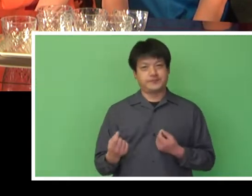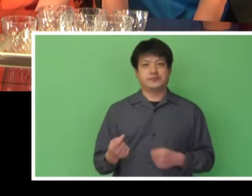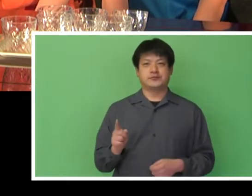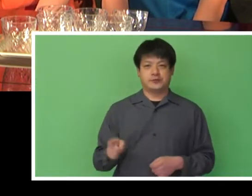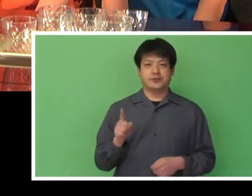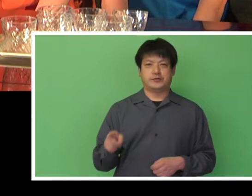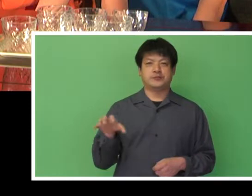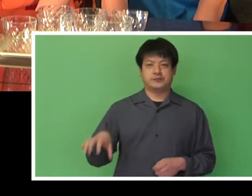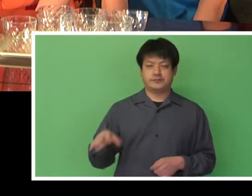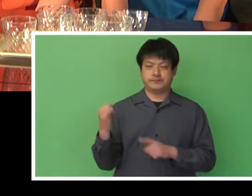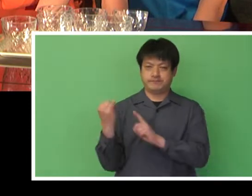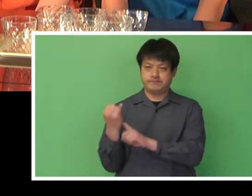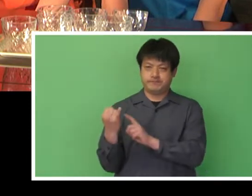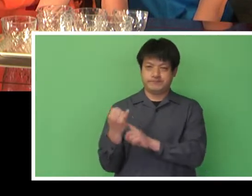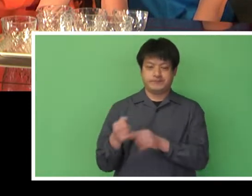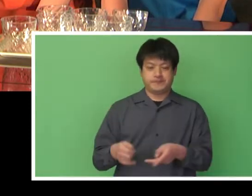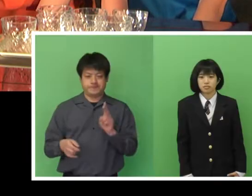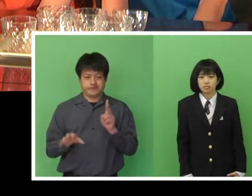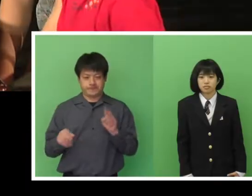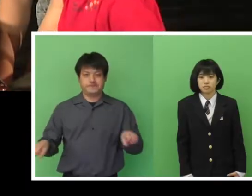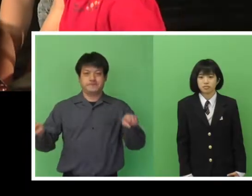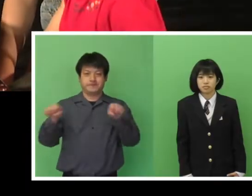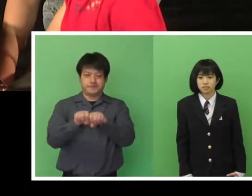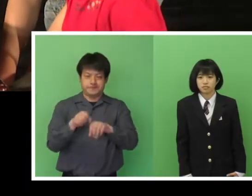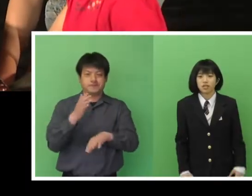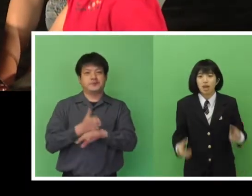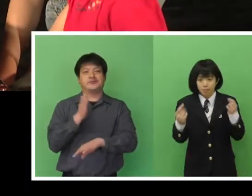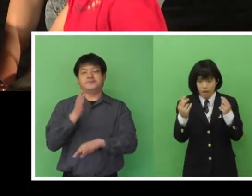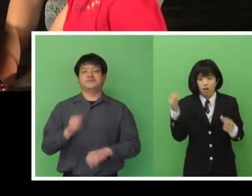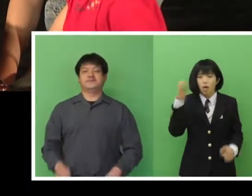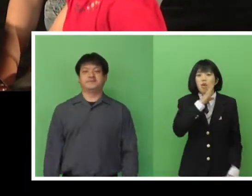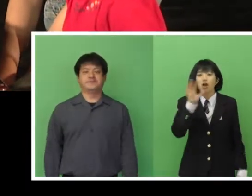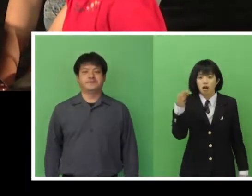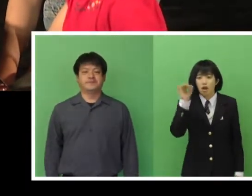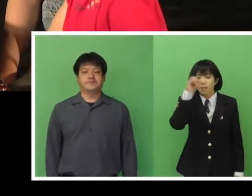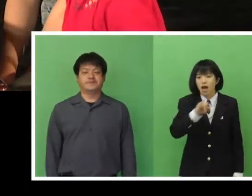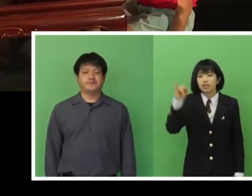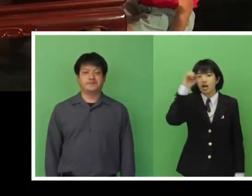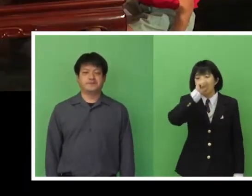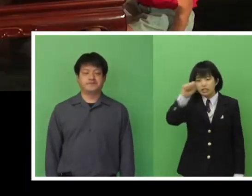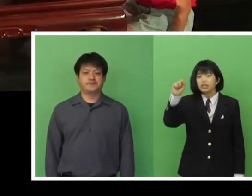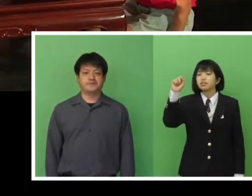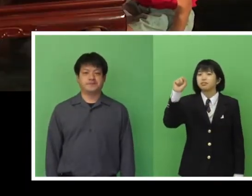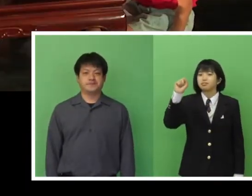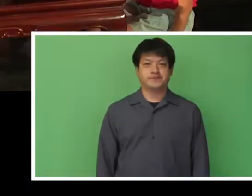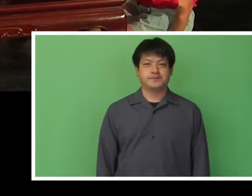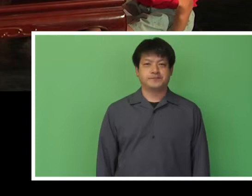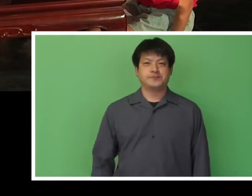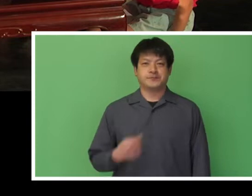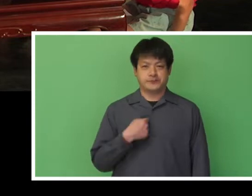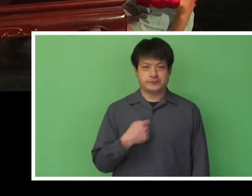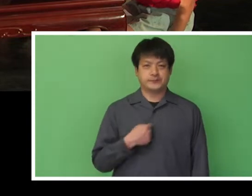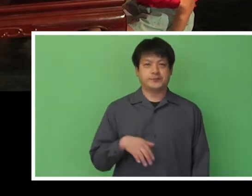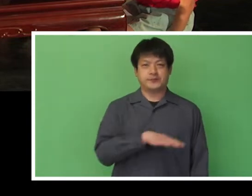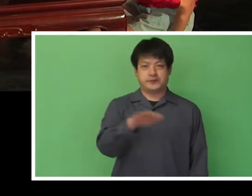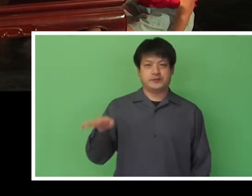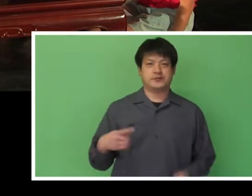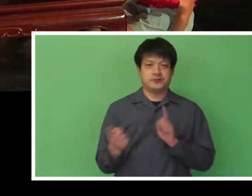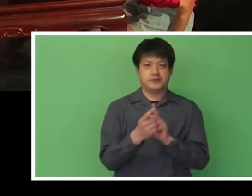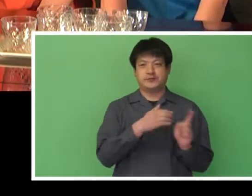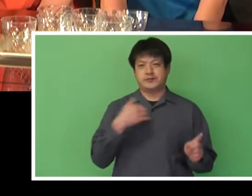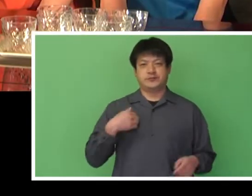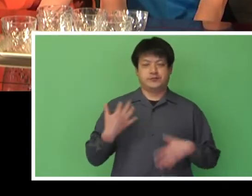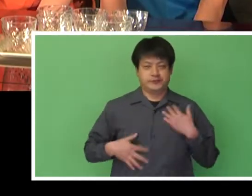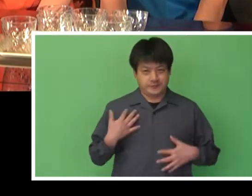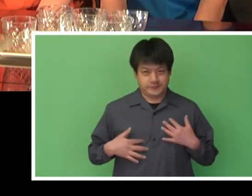のパソコンをセットしてくれたおかげじゃけど。 やっぱり本物のばあちゃんがいい。 ばあちゃんもみんなに会えて嬉